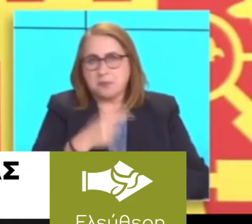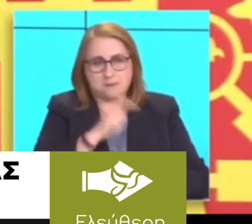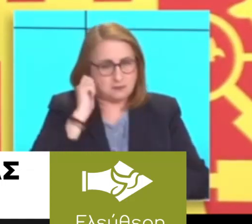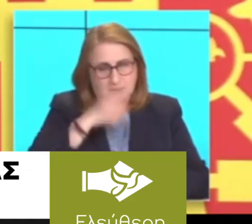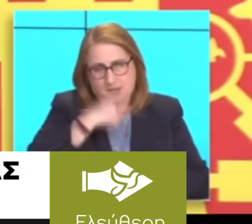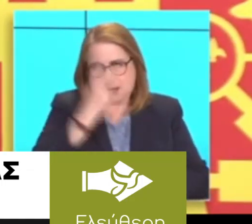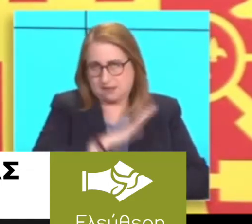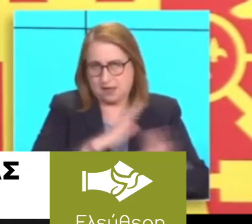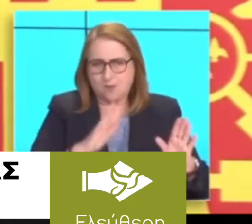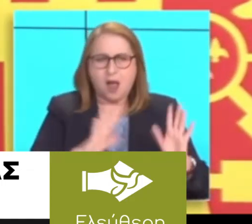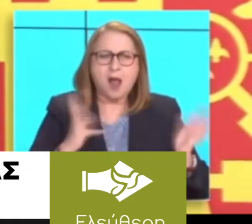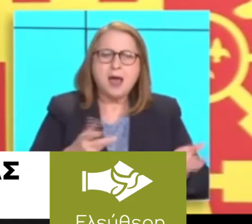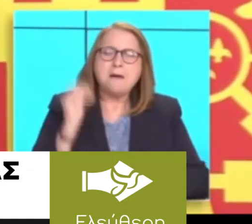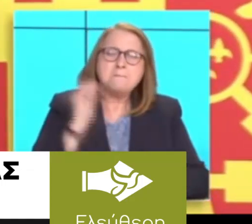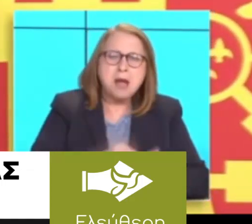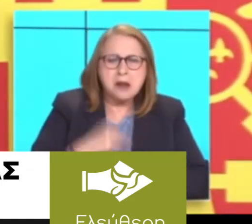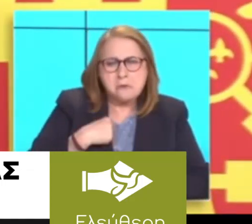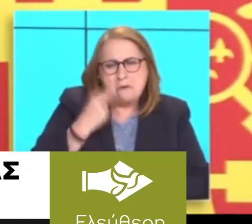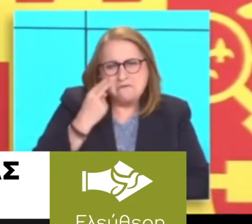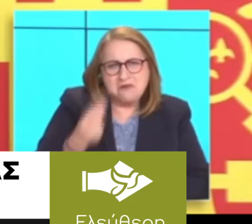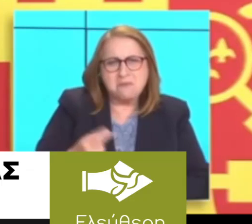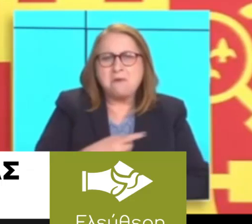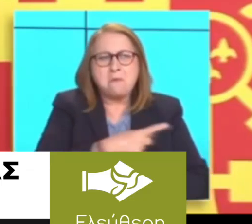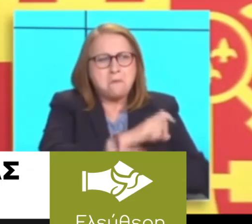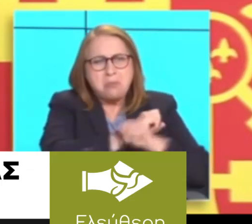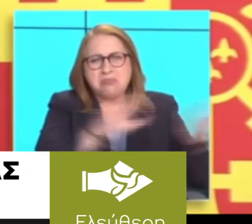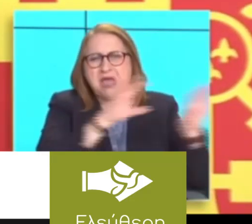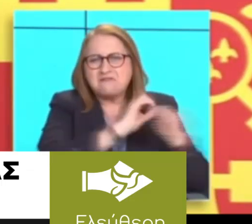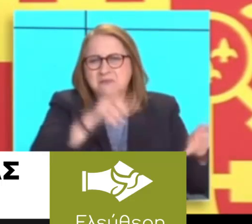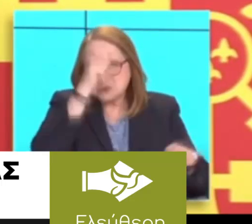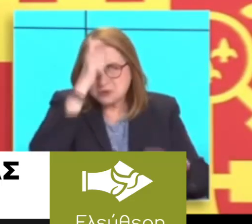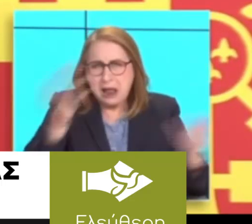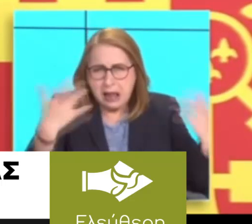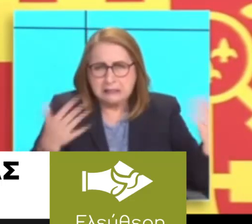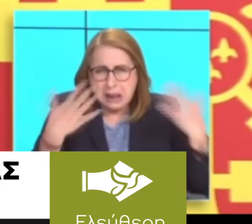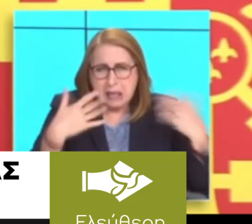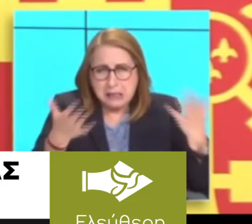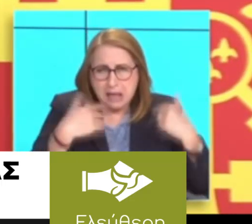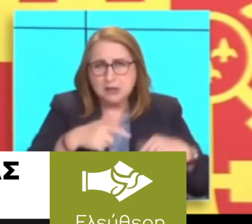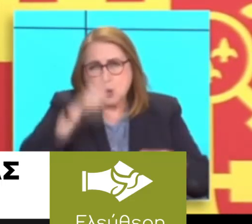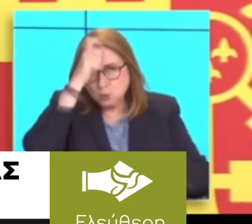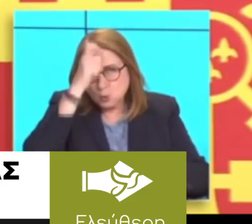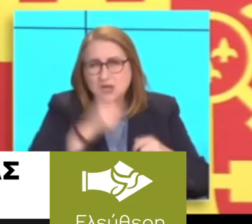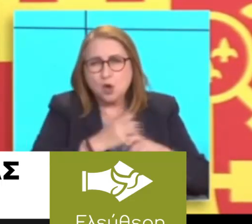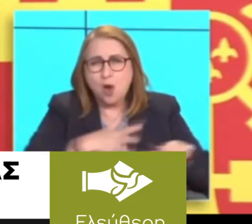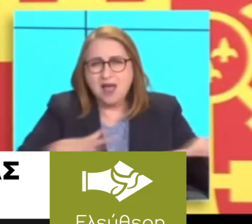περίοδου, δεν νομίζω ότι είχε και καμία, αυτή η καμπάνια είχε και καμία ουσιαστική επιρροή στο πόσο